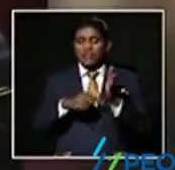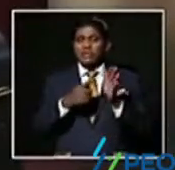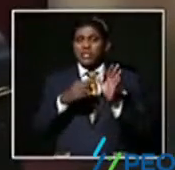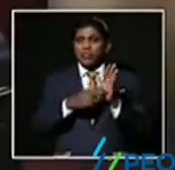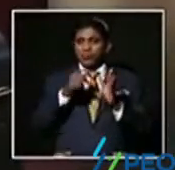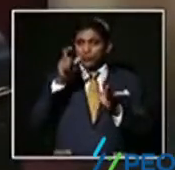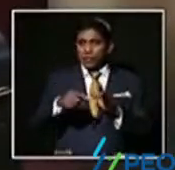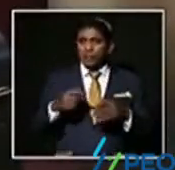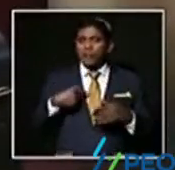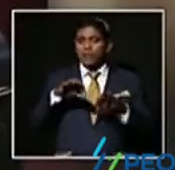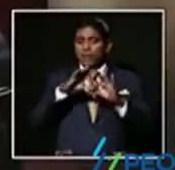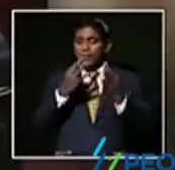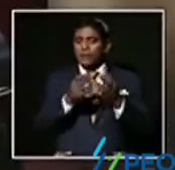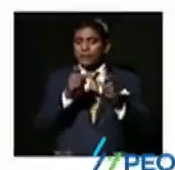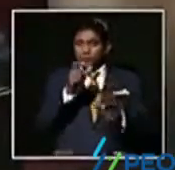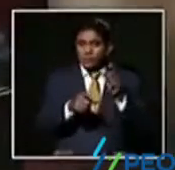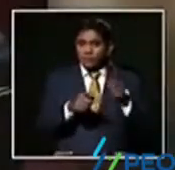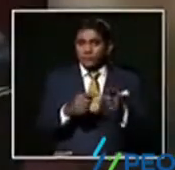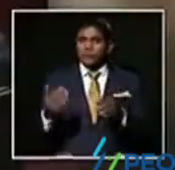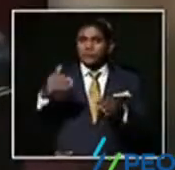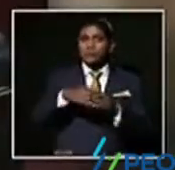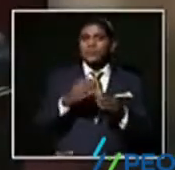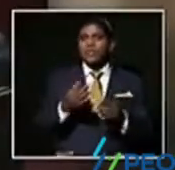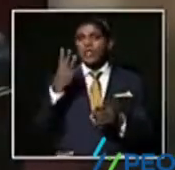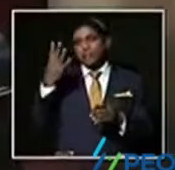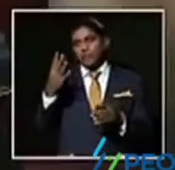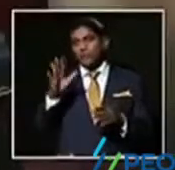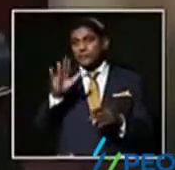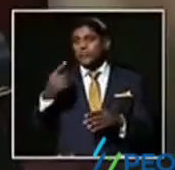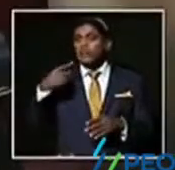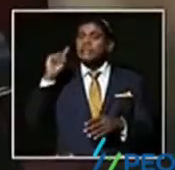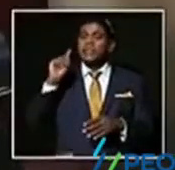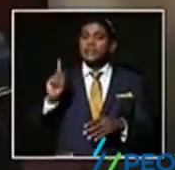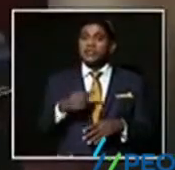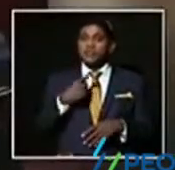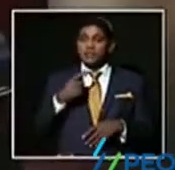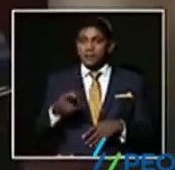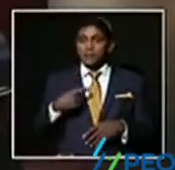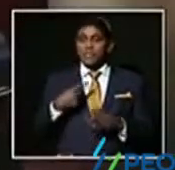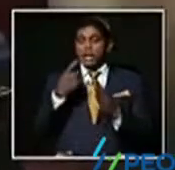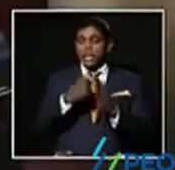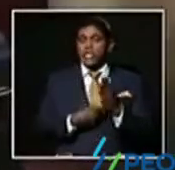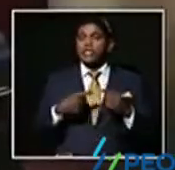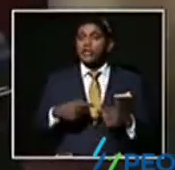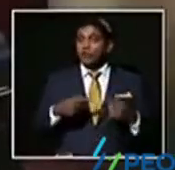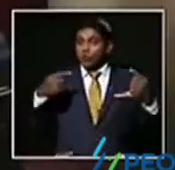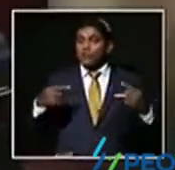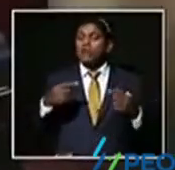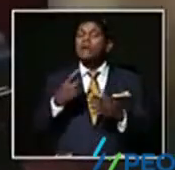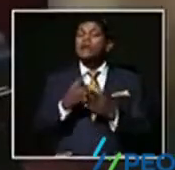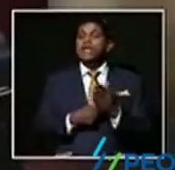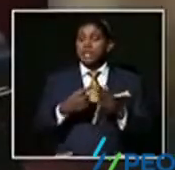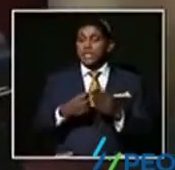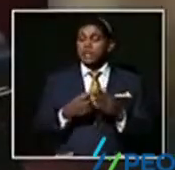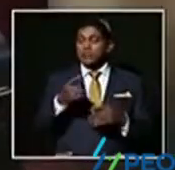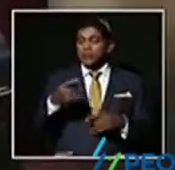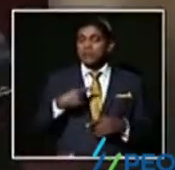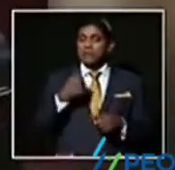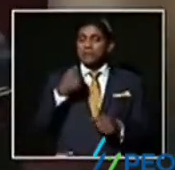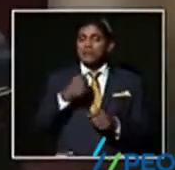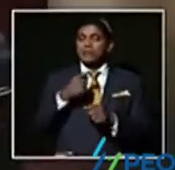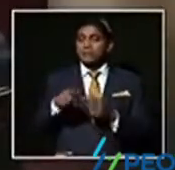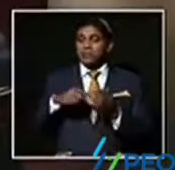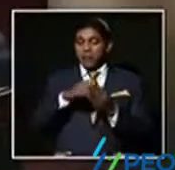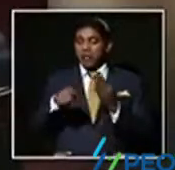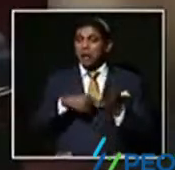ඒ පවුලේ සමාජිකින්ට එන්න තහනම්. හැබැයි ඊයේ දිනේ අනීතික ලෙස රටට අනවසර භාණ්ඩ ප්‍රමාණයක් රත්තරන්